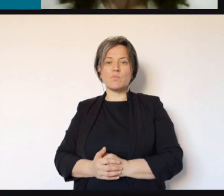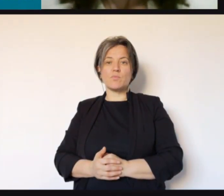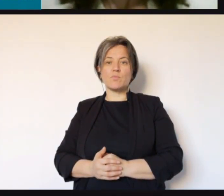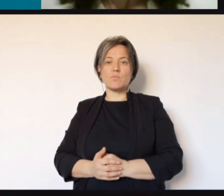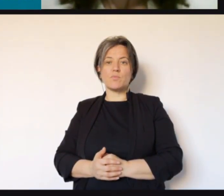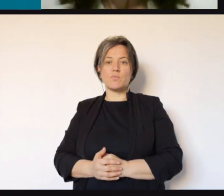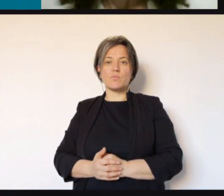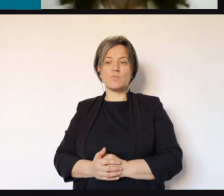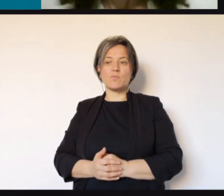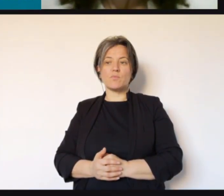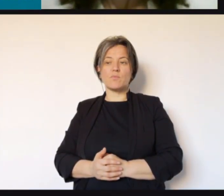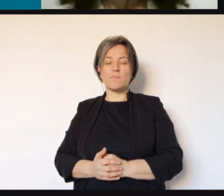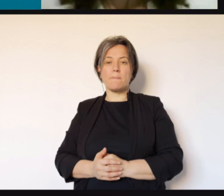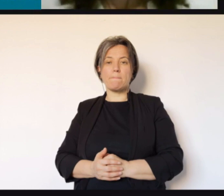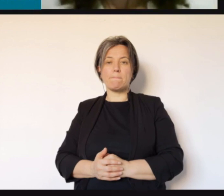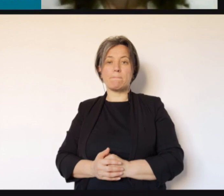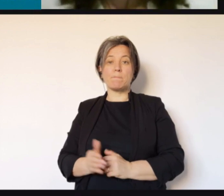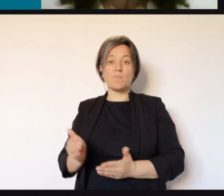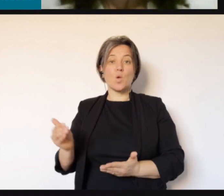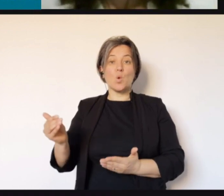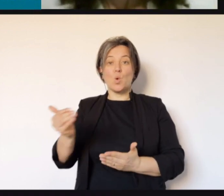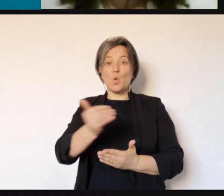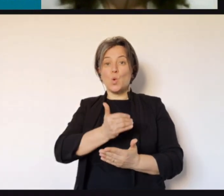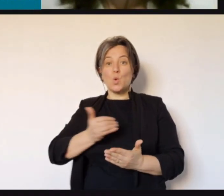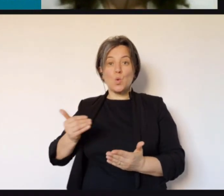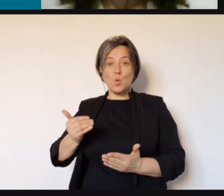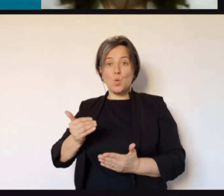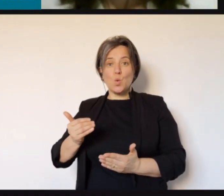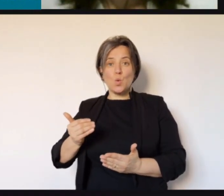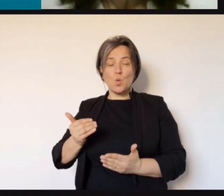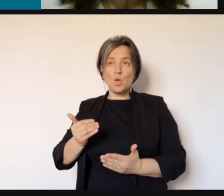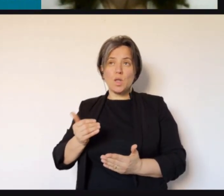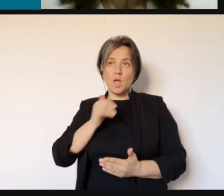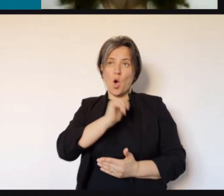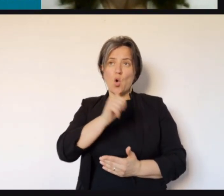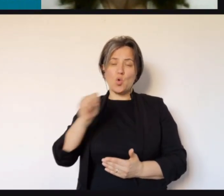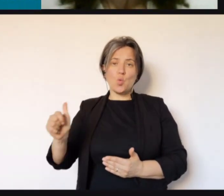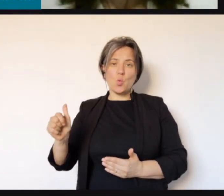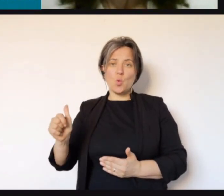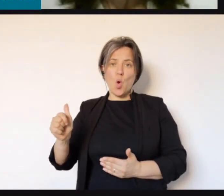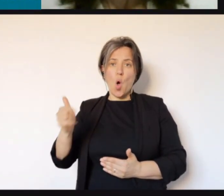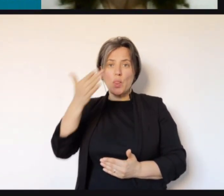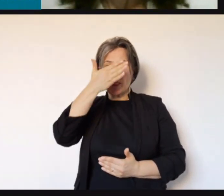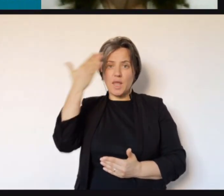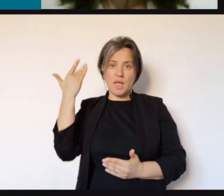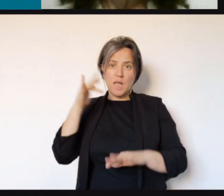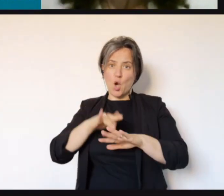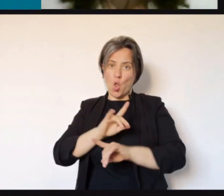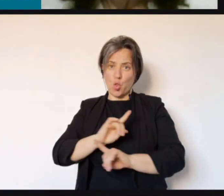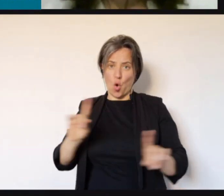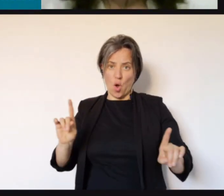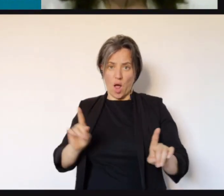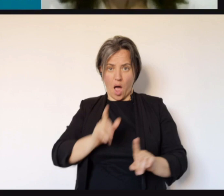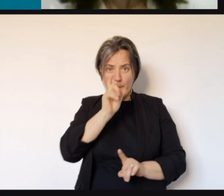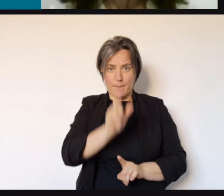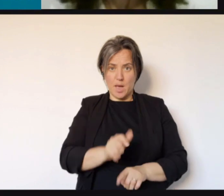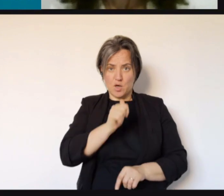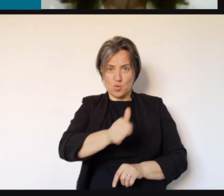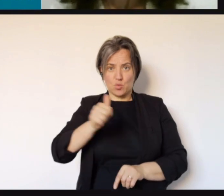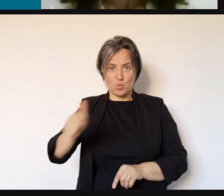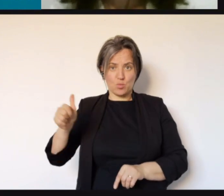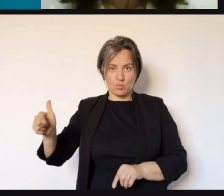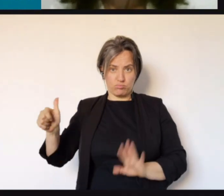almeno per quanto credo, hanno una dignità inviolabile come persone.